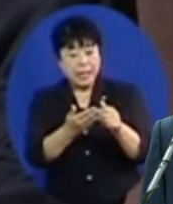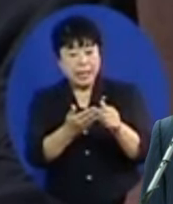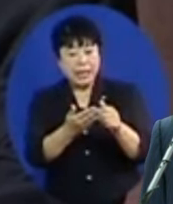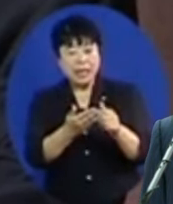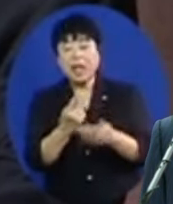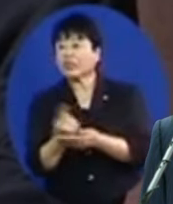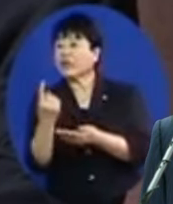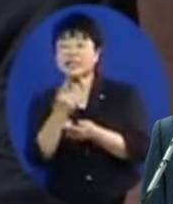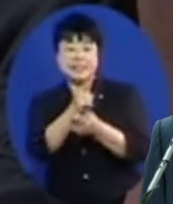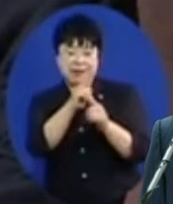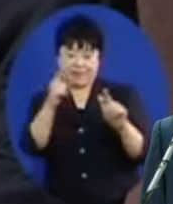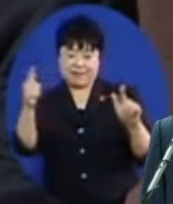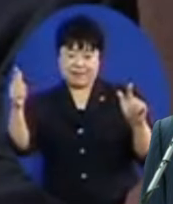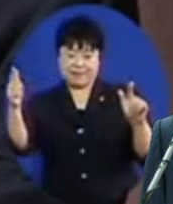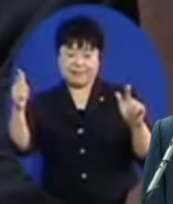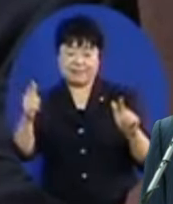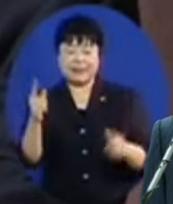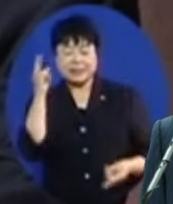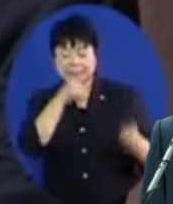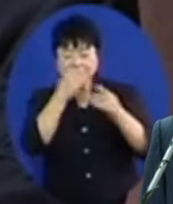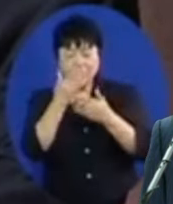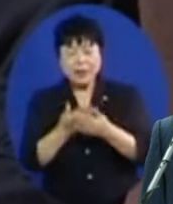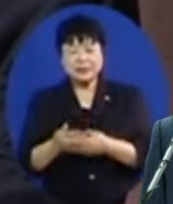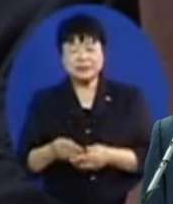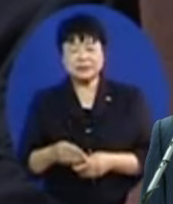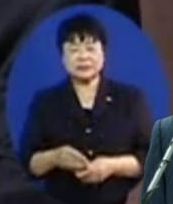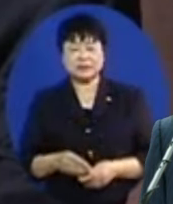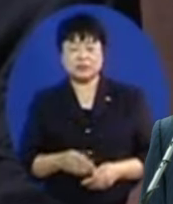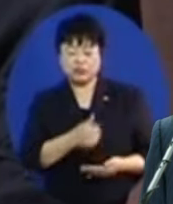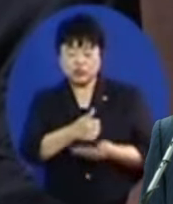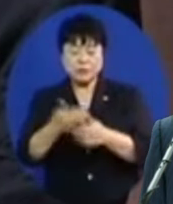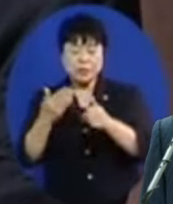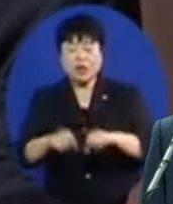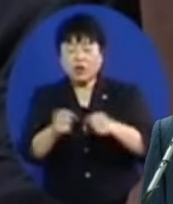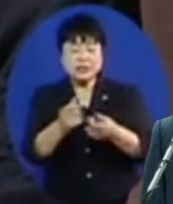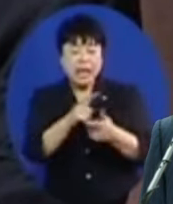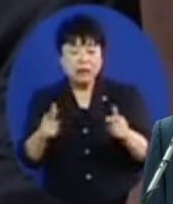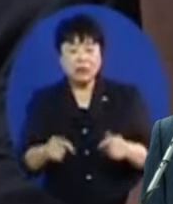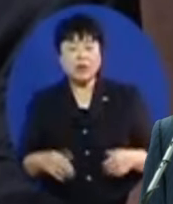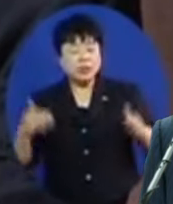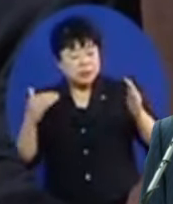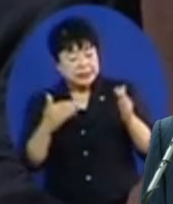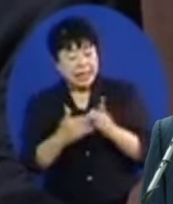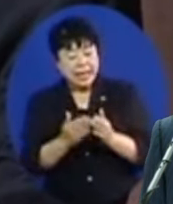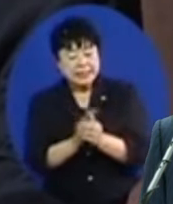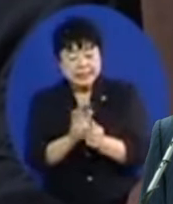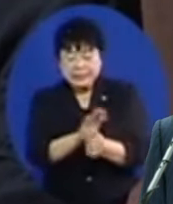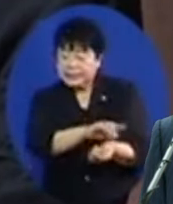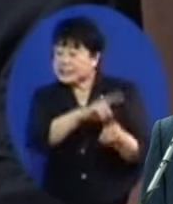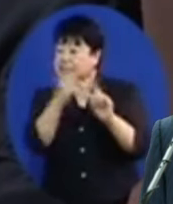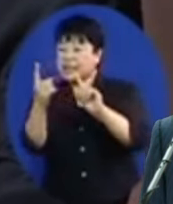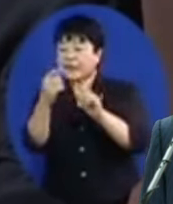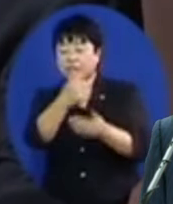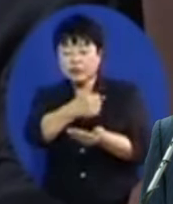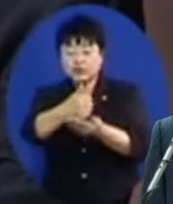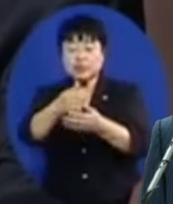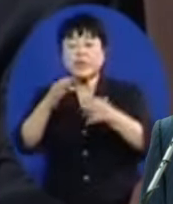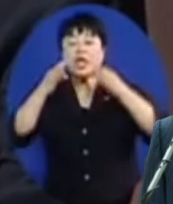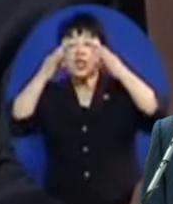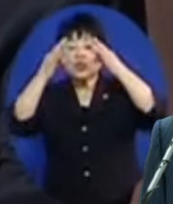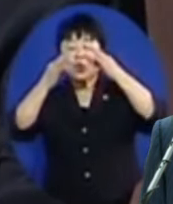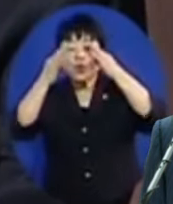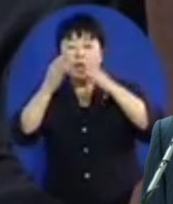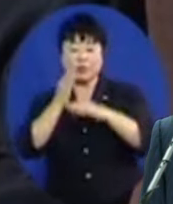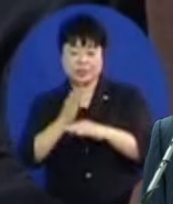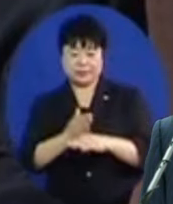떠나지 않습니다. 그 상처 입은 갈대를 주님께서 끊지 않고 끝까지 살려내려고 주님께서 노력하고 계신